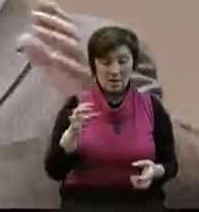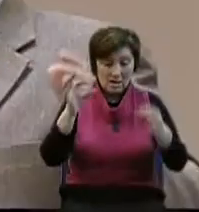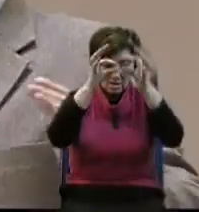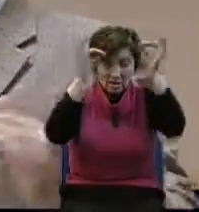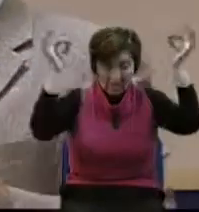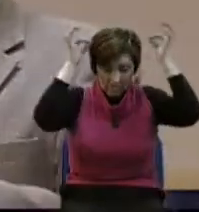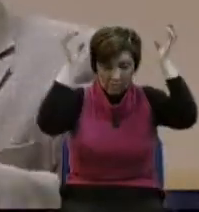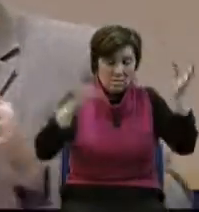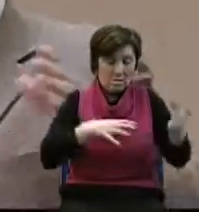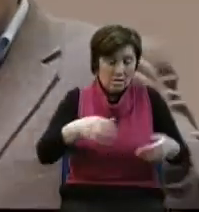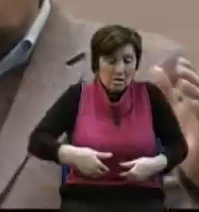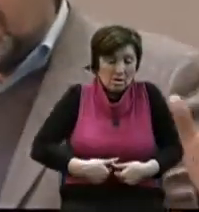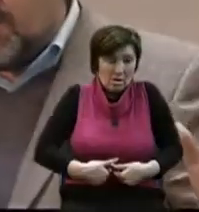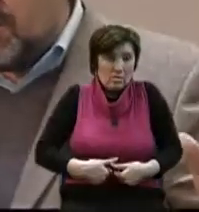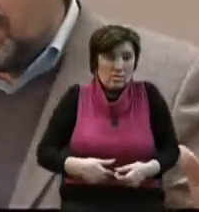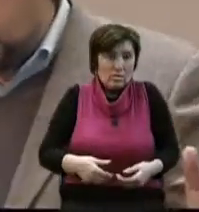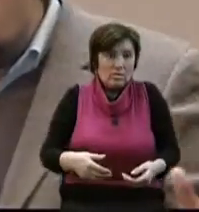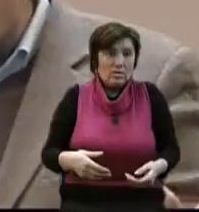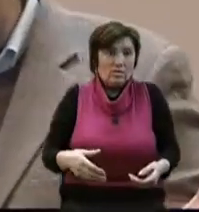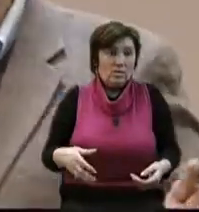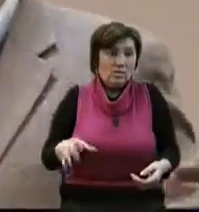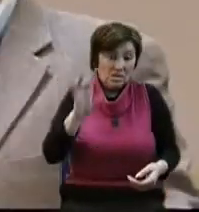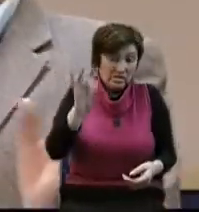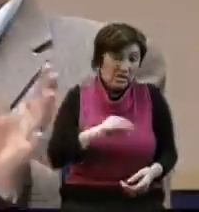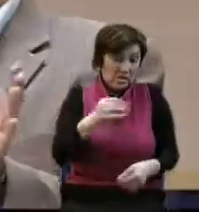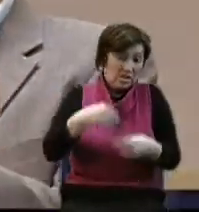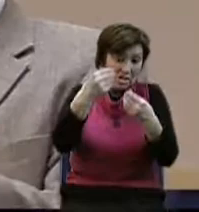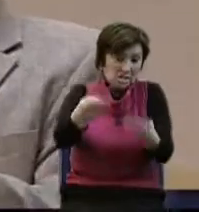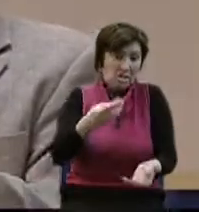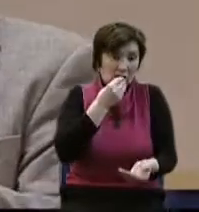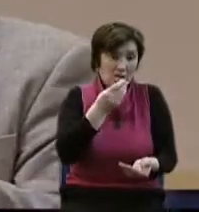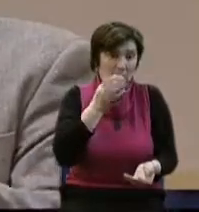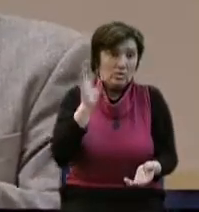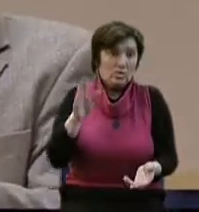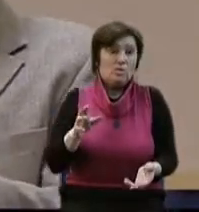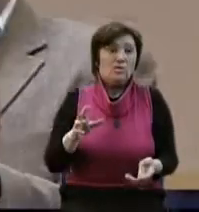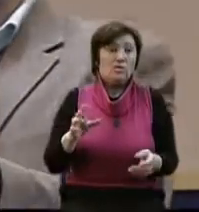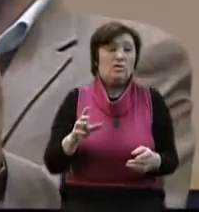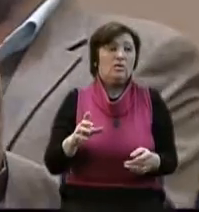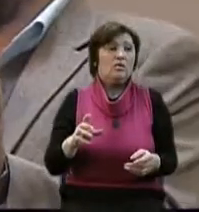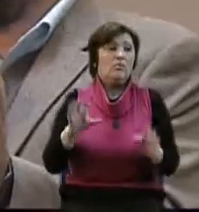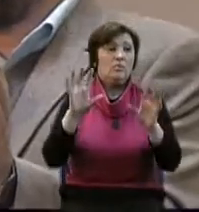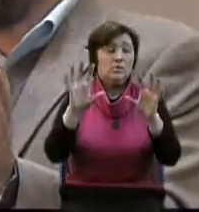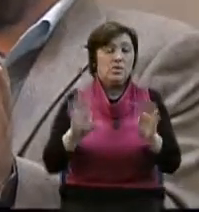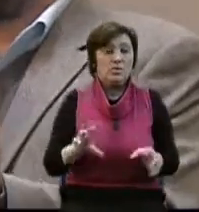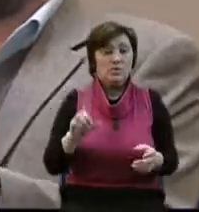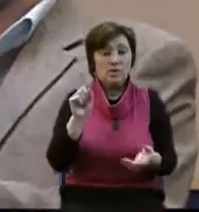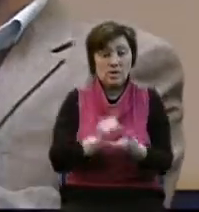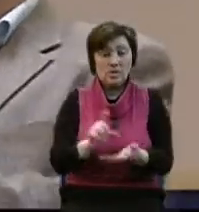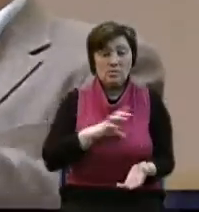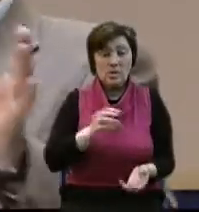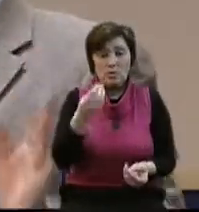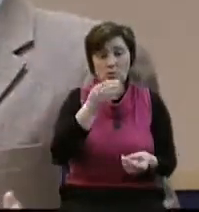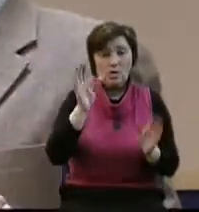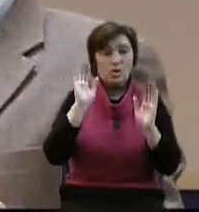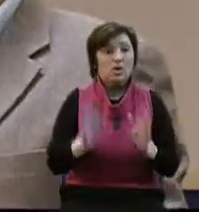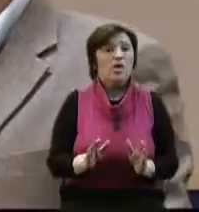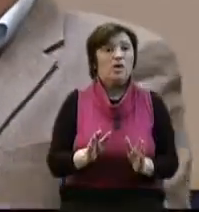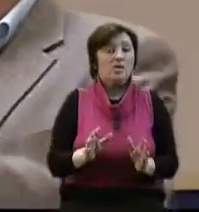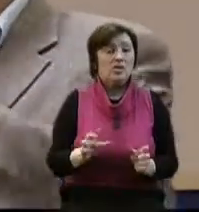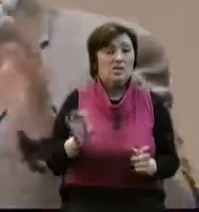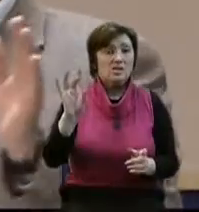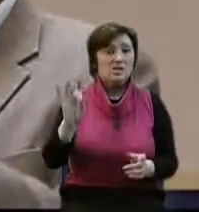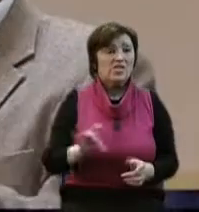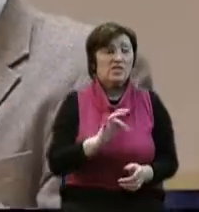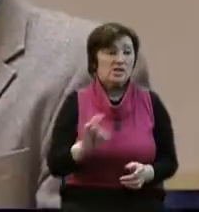другой еды, то им священник дал еду, которую по закону должны были есть только священники. И Бог не осудил его за это, потому